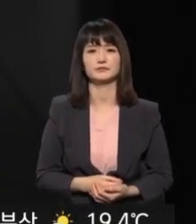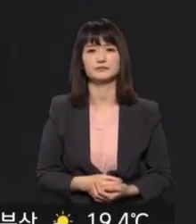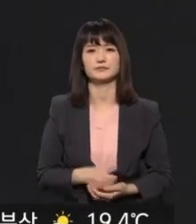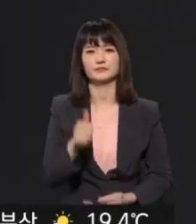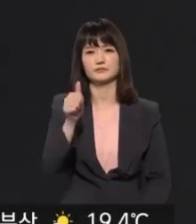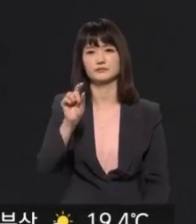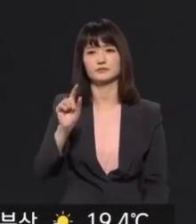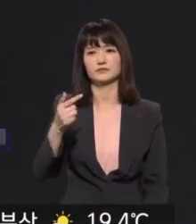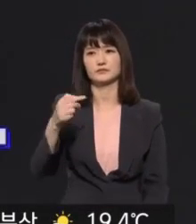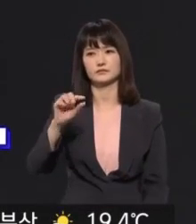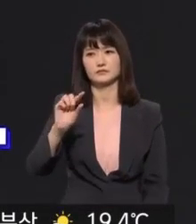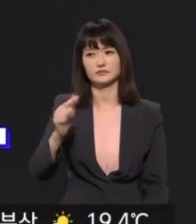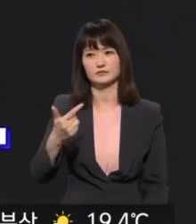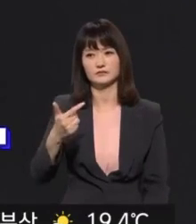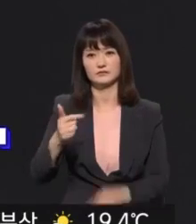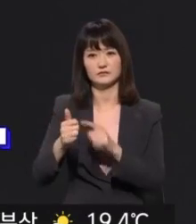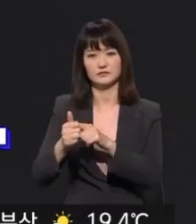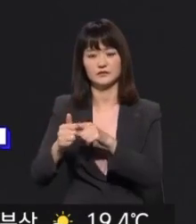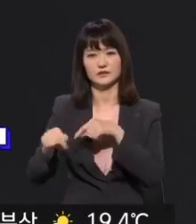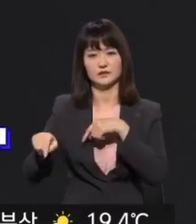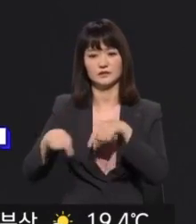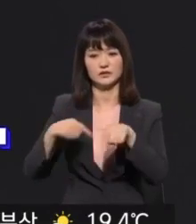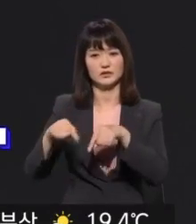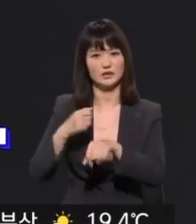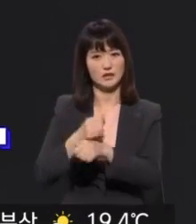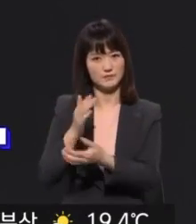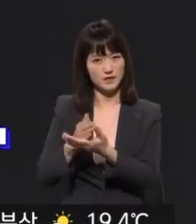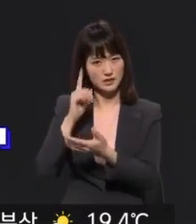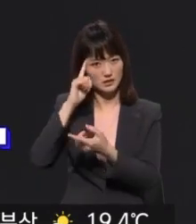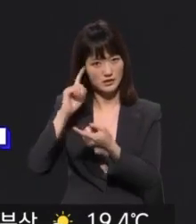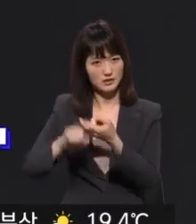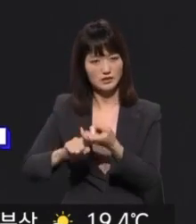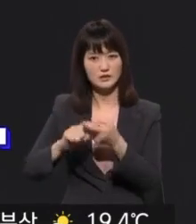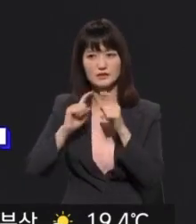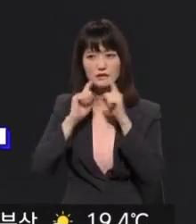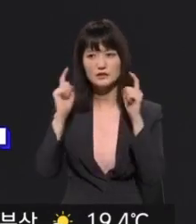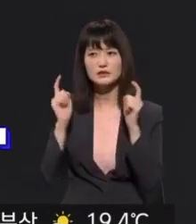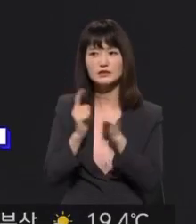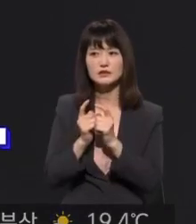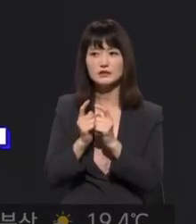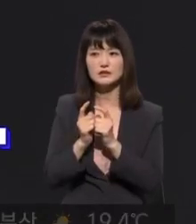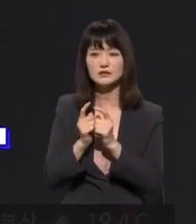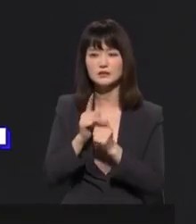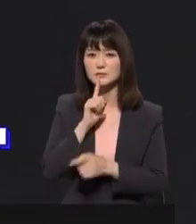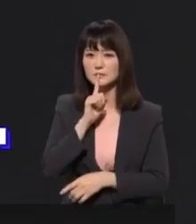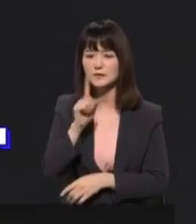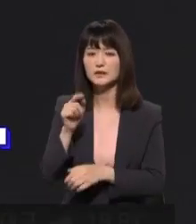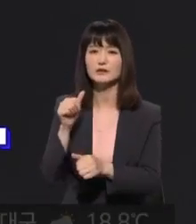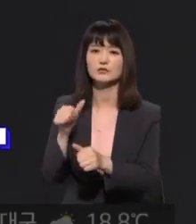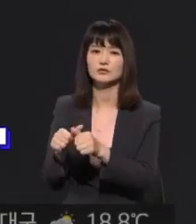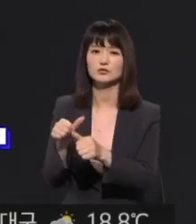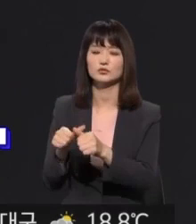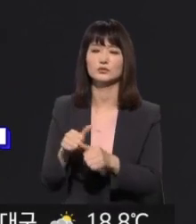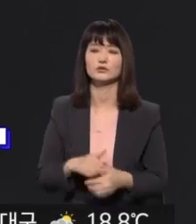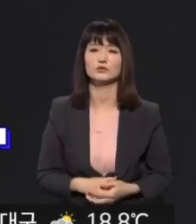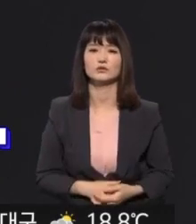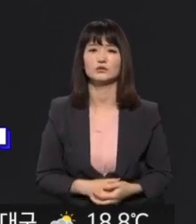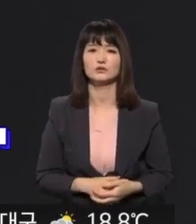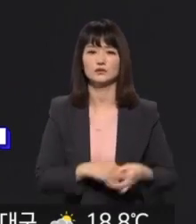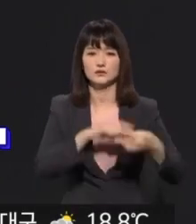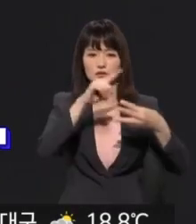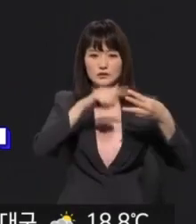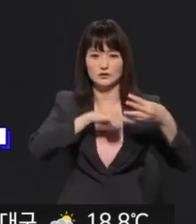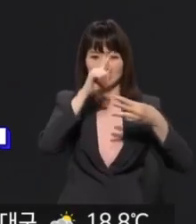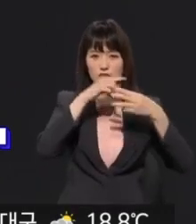장관의 정치에 관심이 많을 텐데 많은 사람들이 저는 한동훈 장관 개인에게 좀 그 드리고 싶은 조언인데 그 윤석열